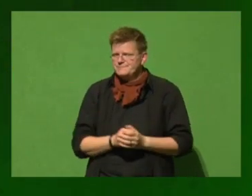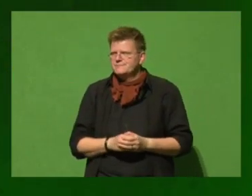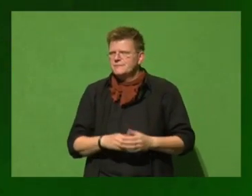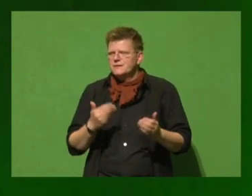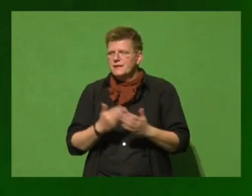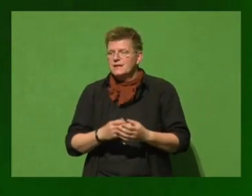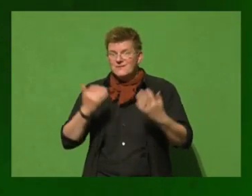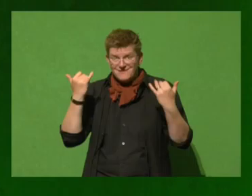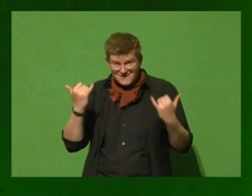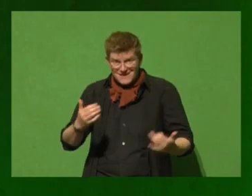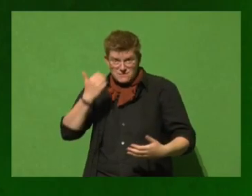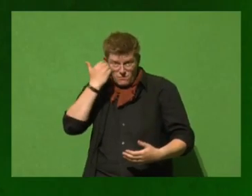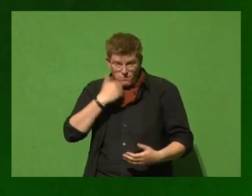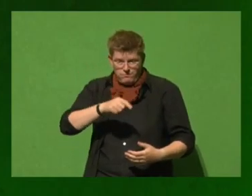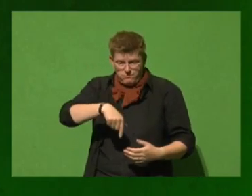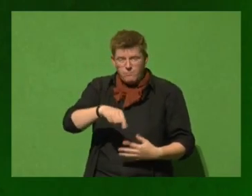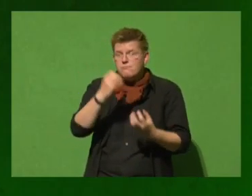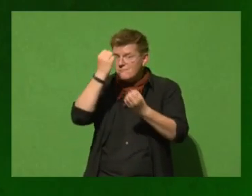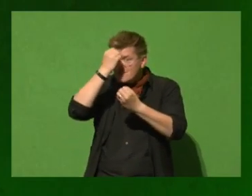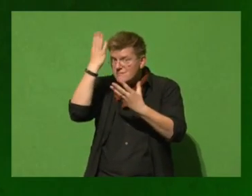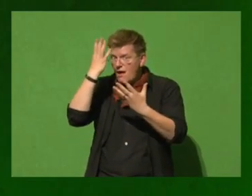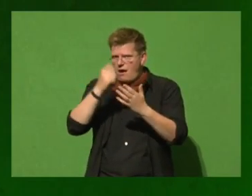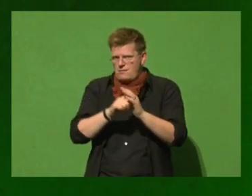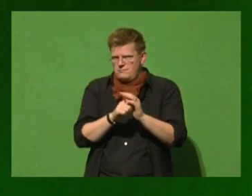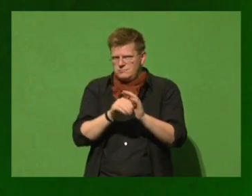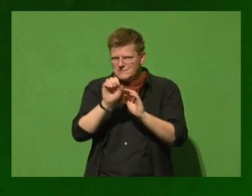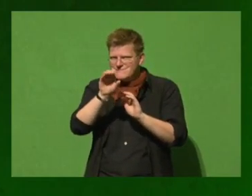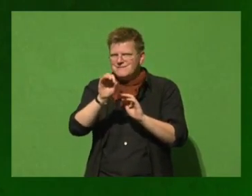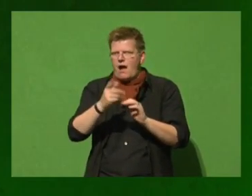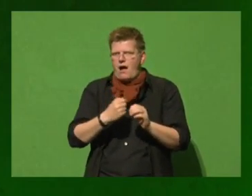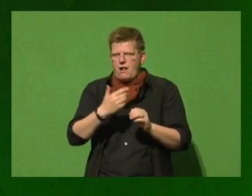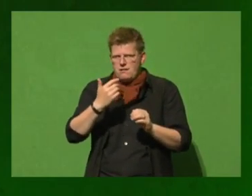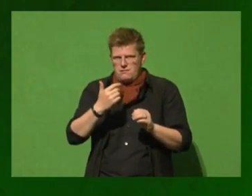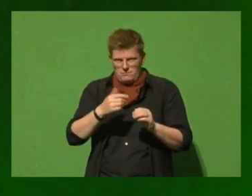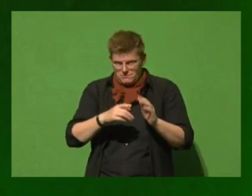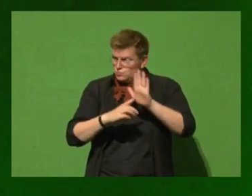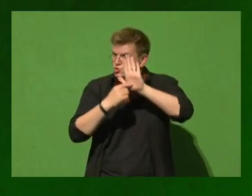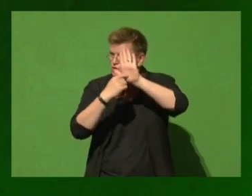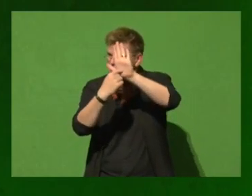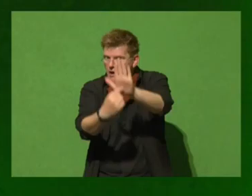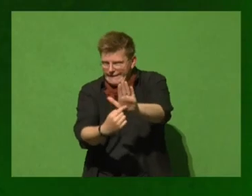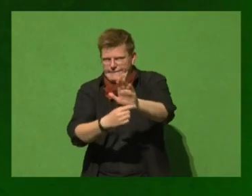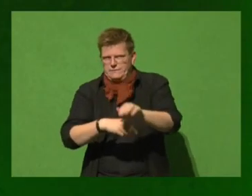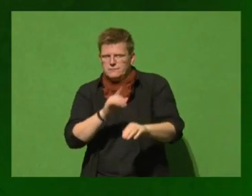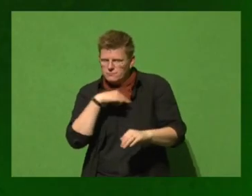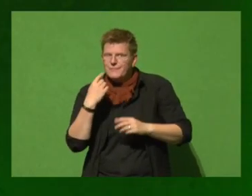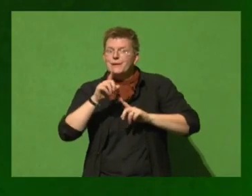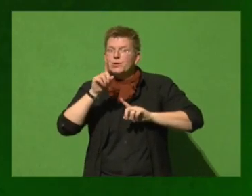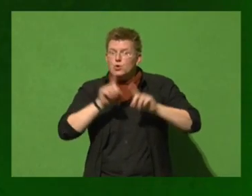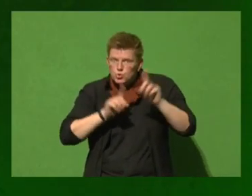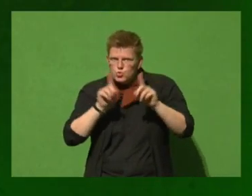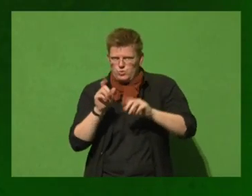klares Signal setzen und diesen Antrag annehmen, hoffentlich, dass es mit uns Grüne hier in Nordrhein-Westfalen